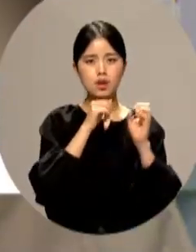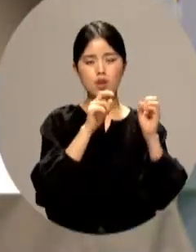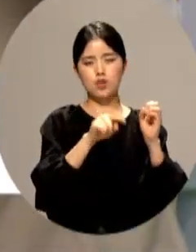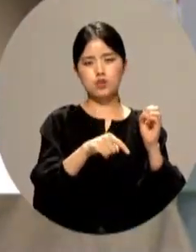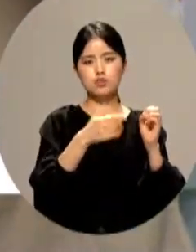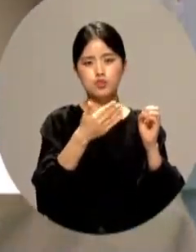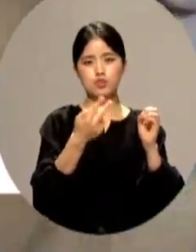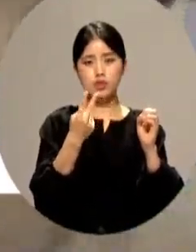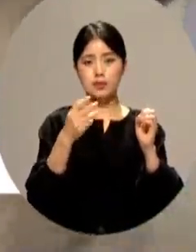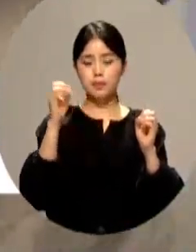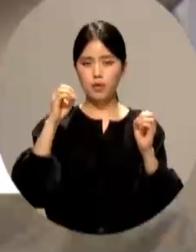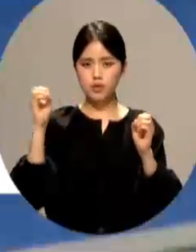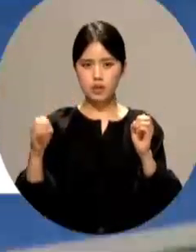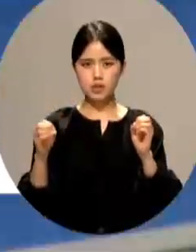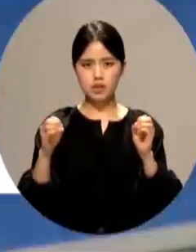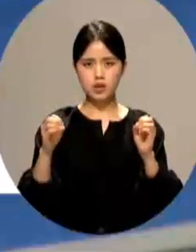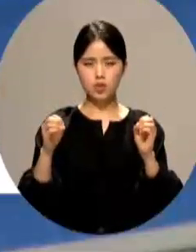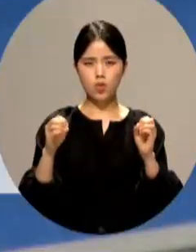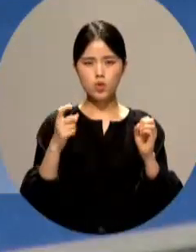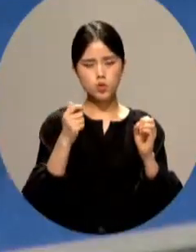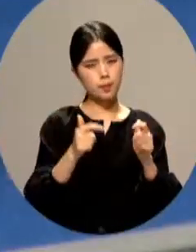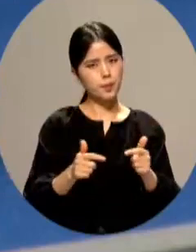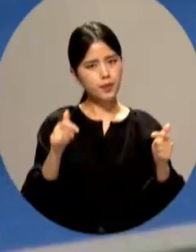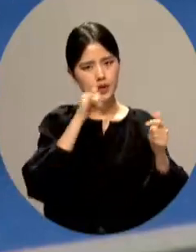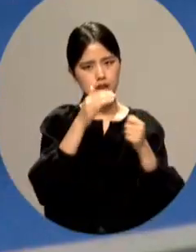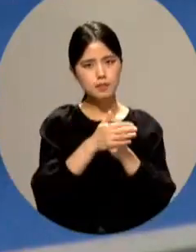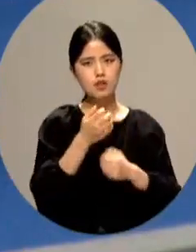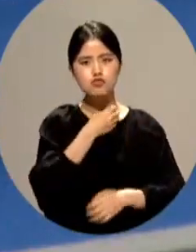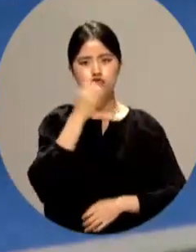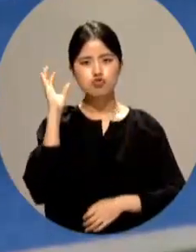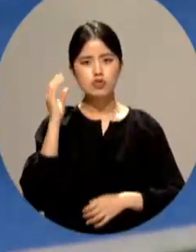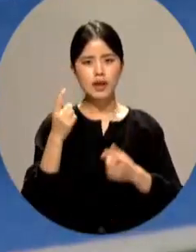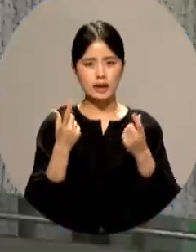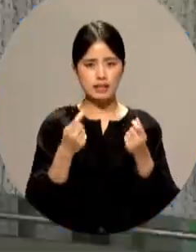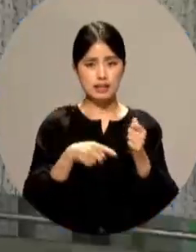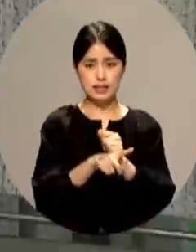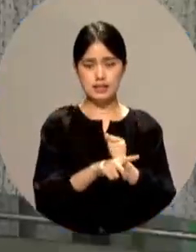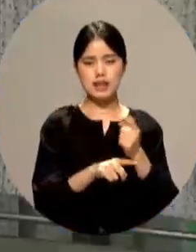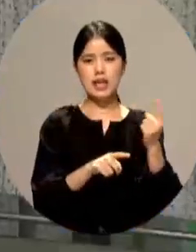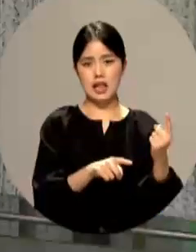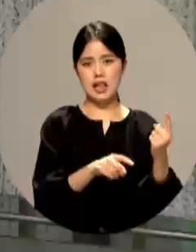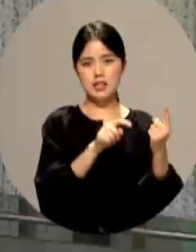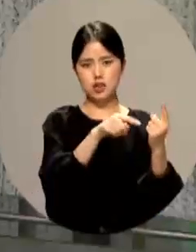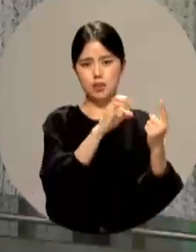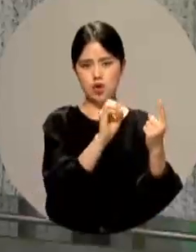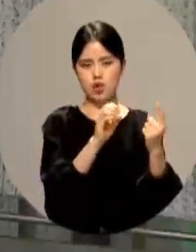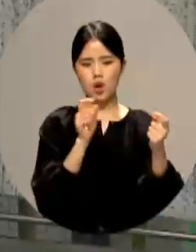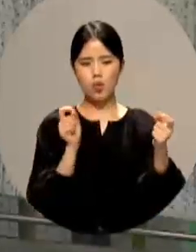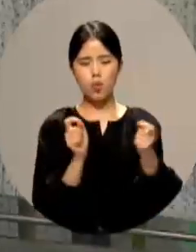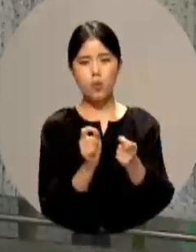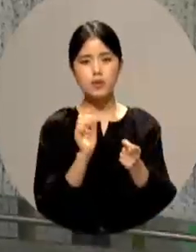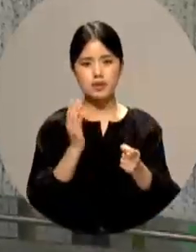0.9 기로 다소 도 파 져 유행 제소 경향을 나타내는 1점 경의 근접해 졌습니다